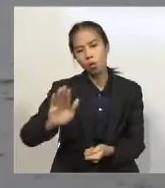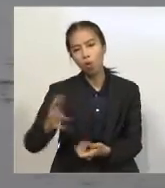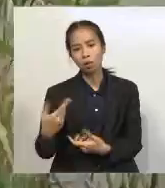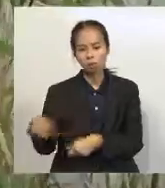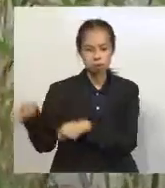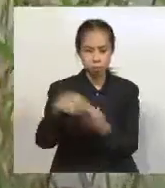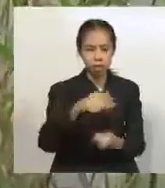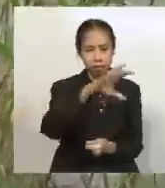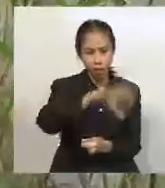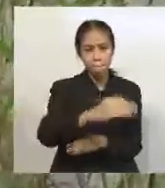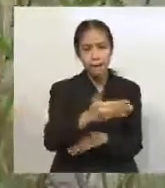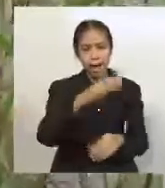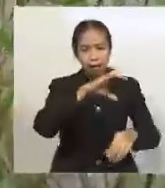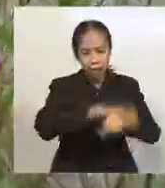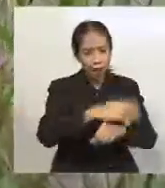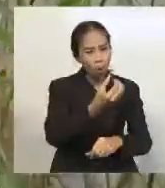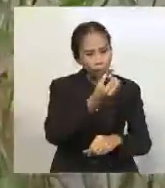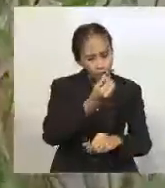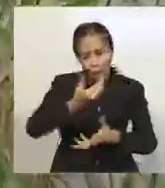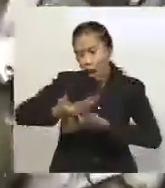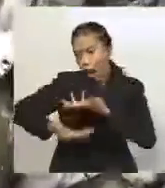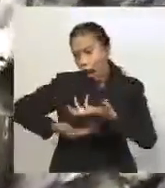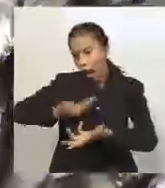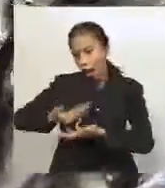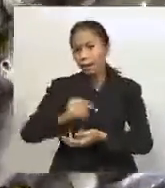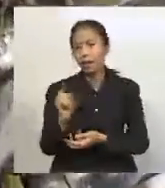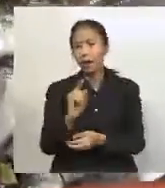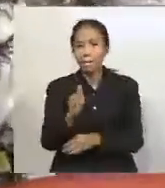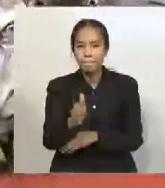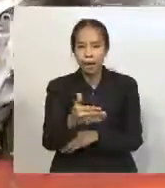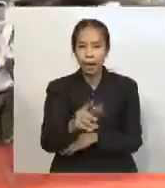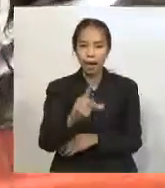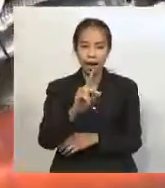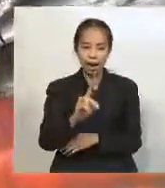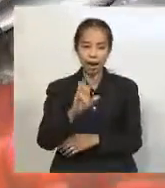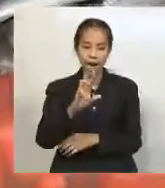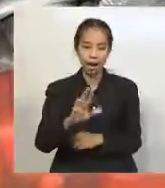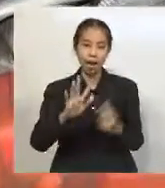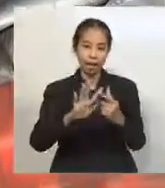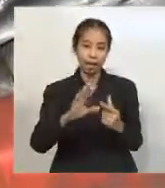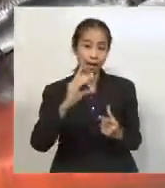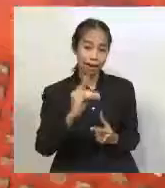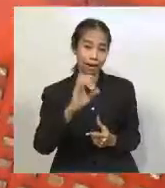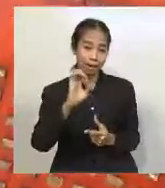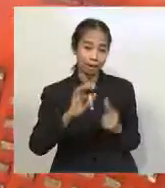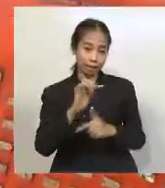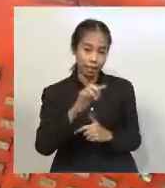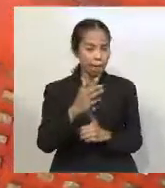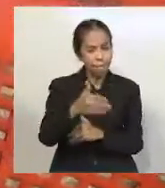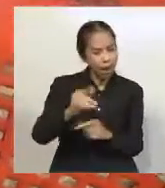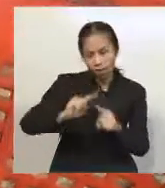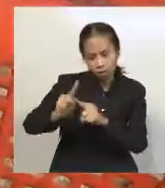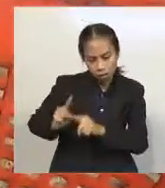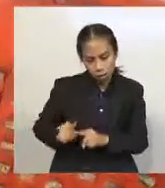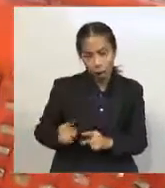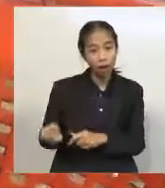ไว้กินและนำไปขายโดยปลาที่จับได้ส่วนใหญ่จะเป็นปลากระดีปลาขยงปลาสร้อยปลาสลิดปลาไหลหลังจับ